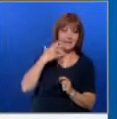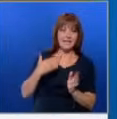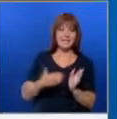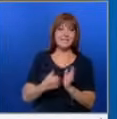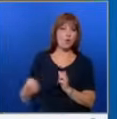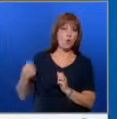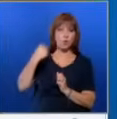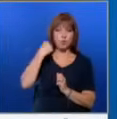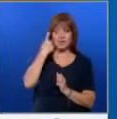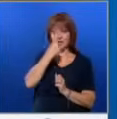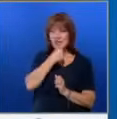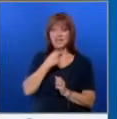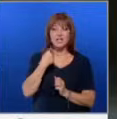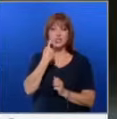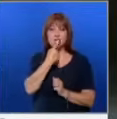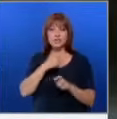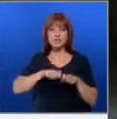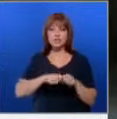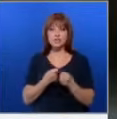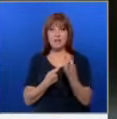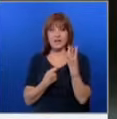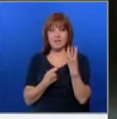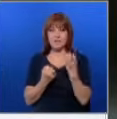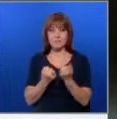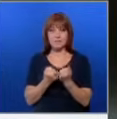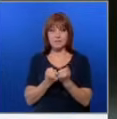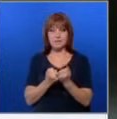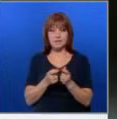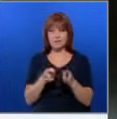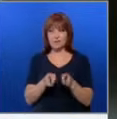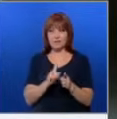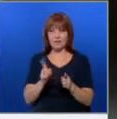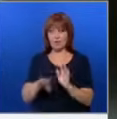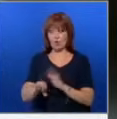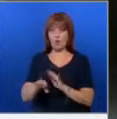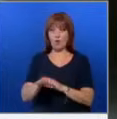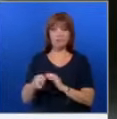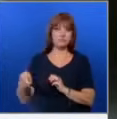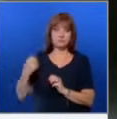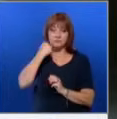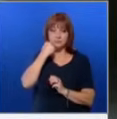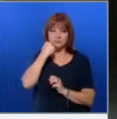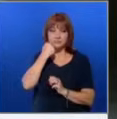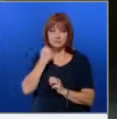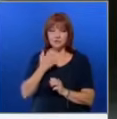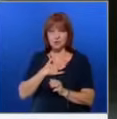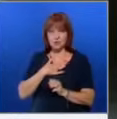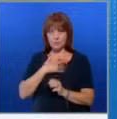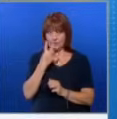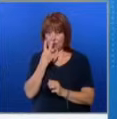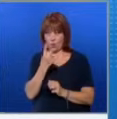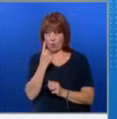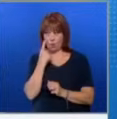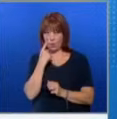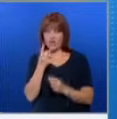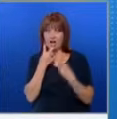удари в лицето, челюстта му е счупена на 3. Според мен такъв удар не може да бъде нанесен с гола ръка. И най-малкото със собствените си очи съм сигурен,